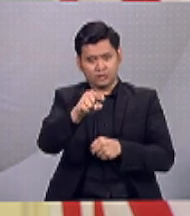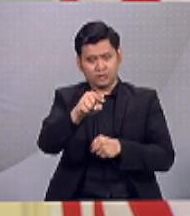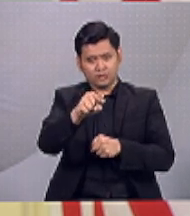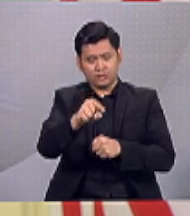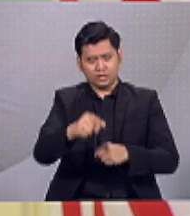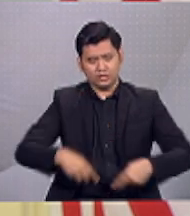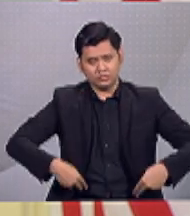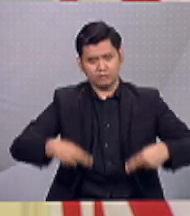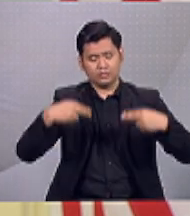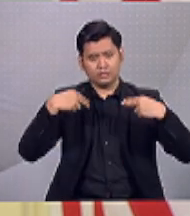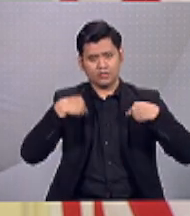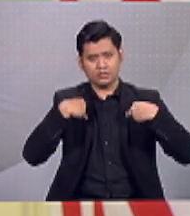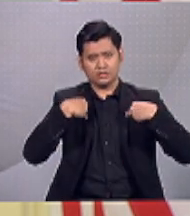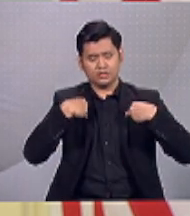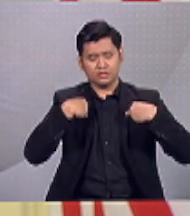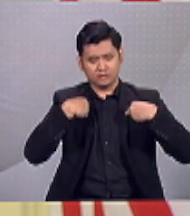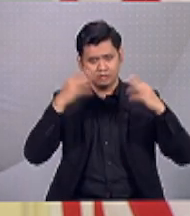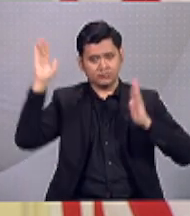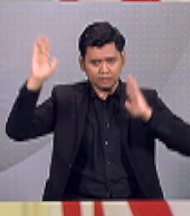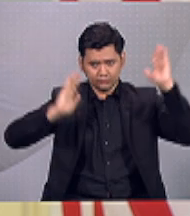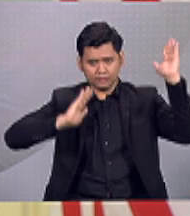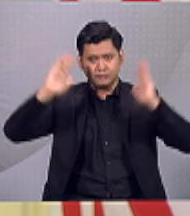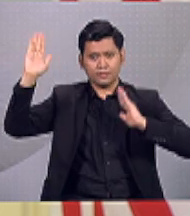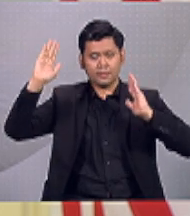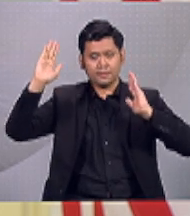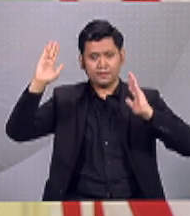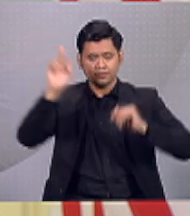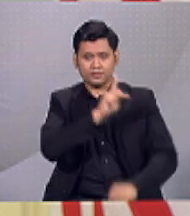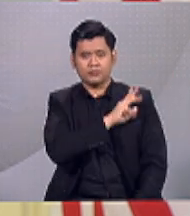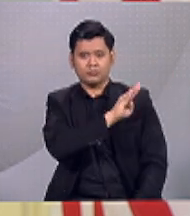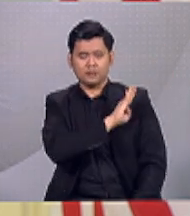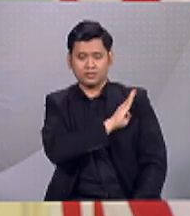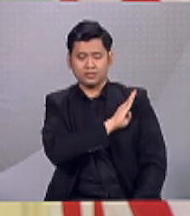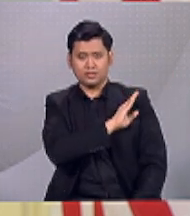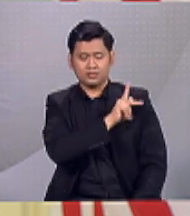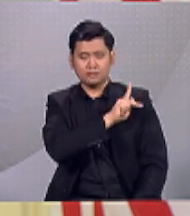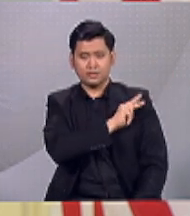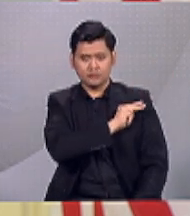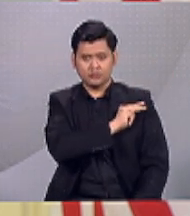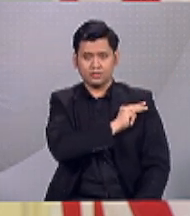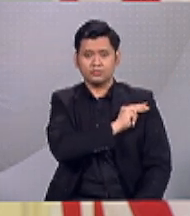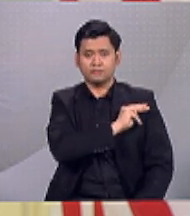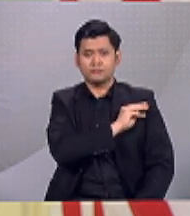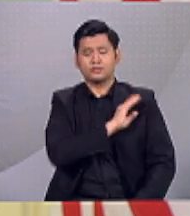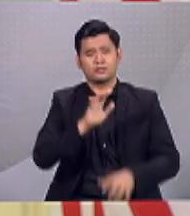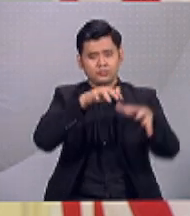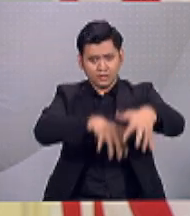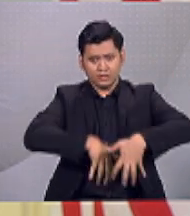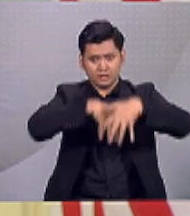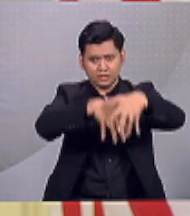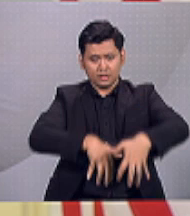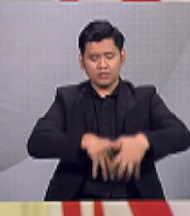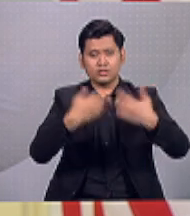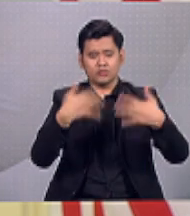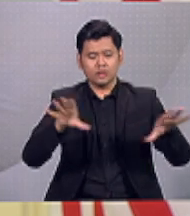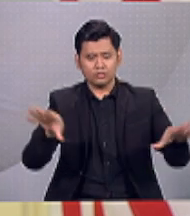dalam negara. Kementerian Pertanian dan Industri Asas Industri Makanan juga telah membuat